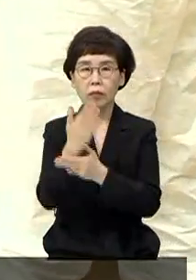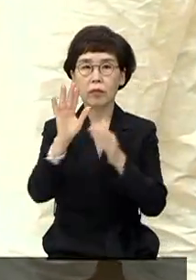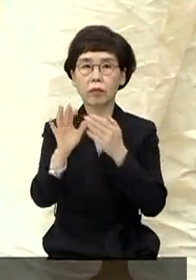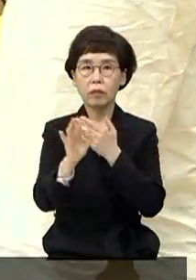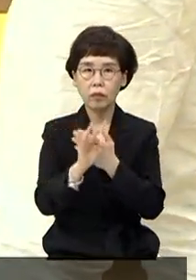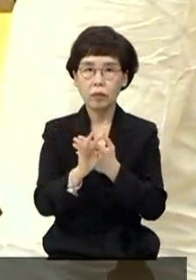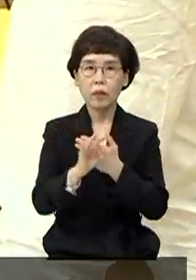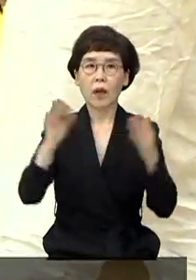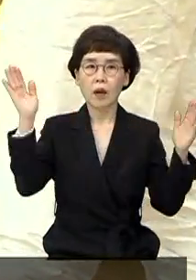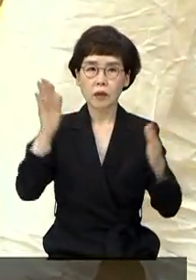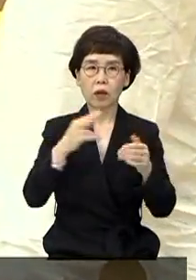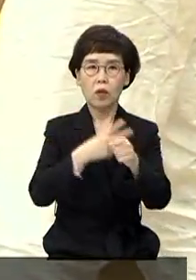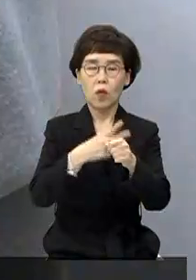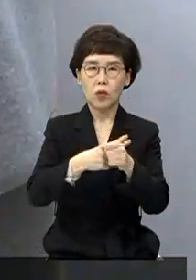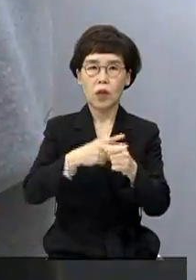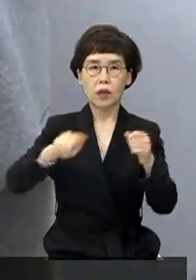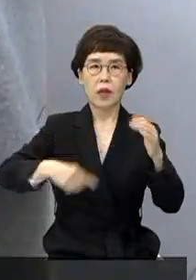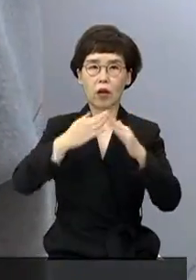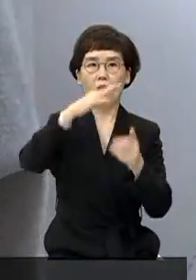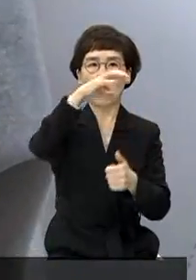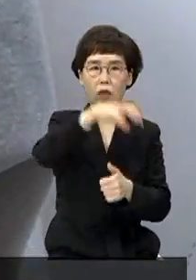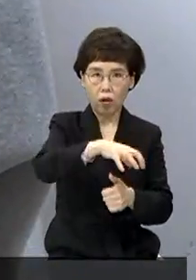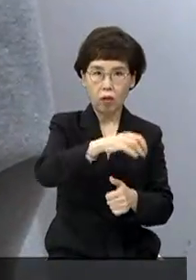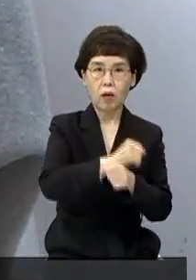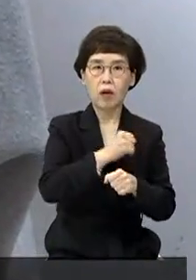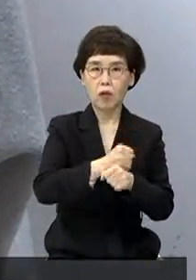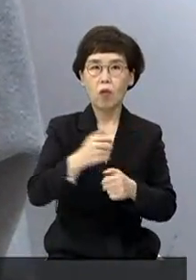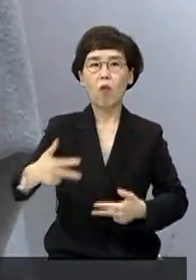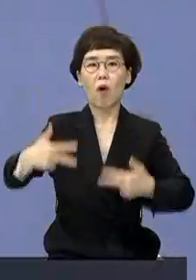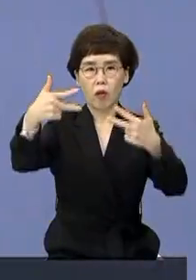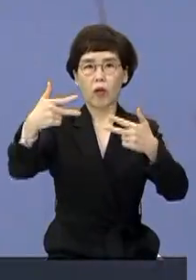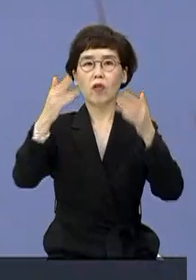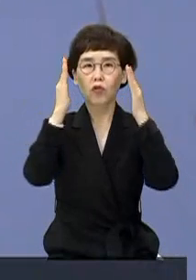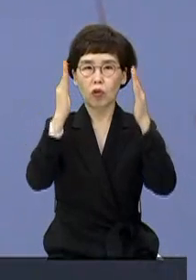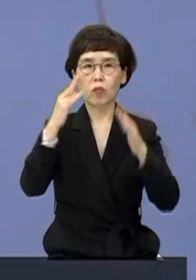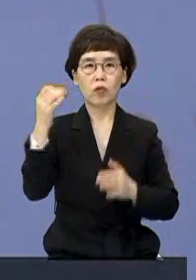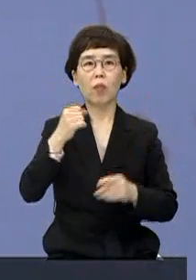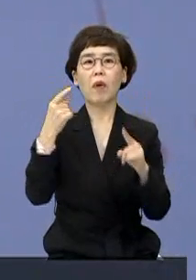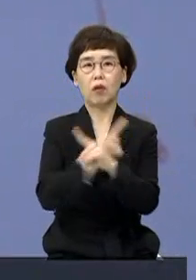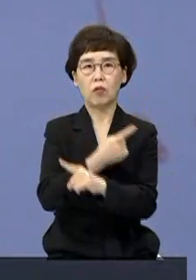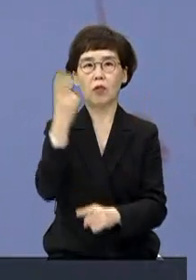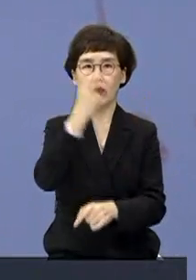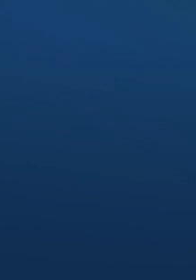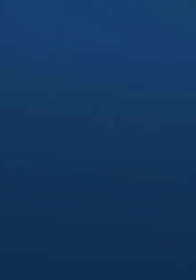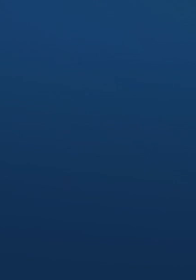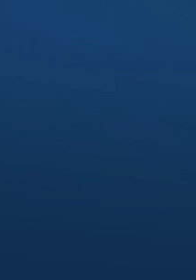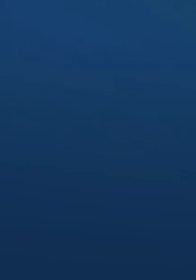자가격리하고 등교 수업을 원격 수업으로 전환할지를 검토합니다. SBS 한지연입니다.